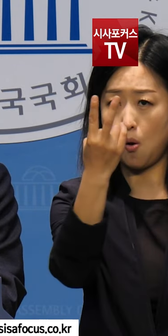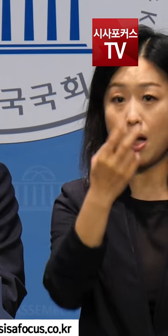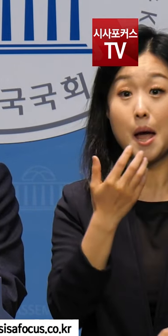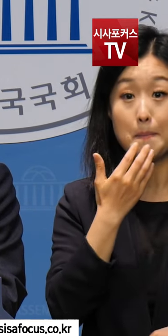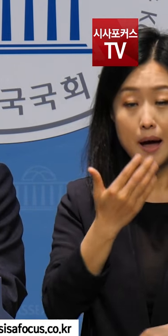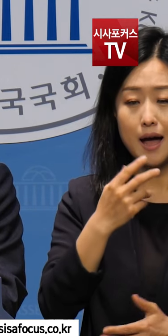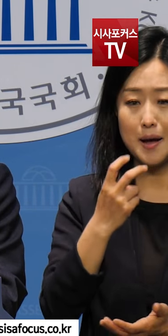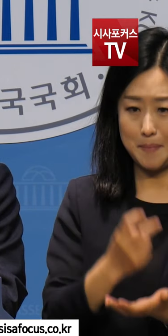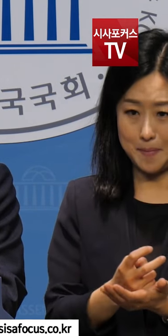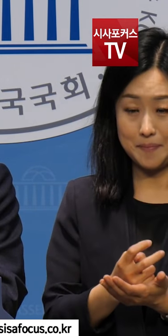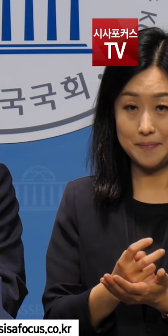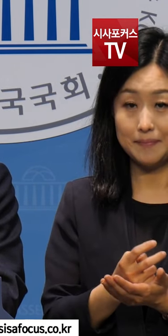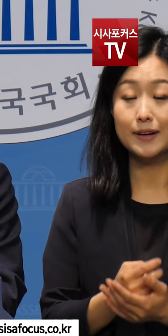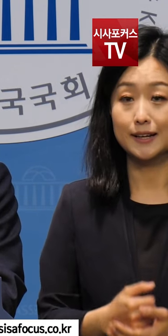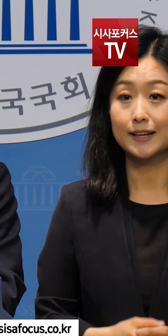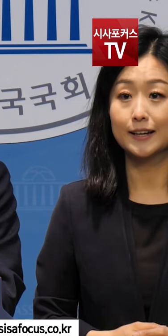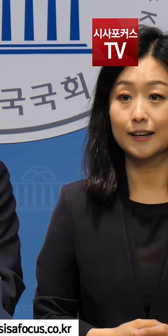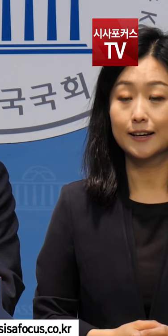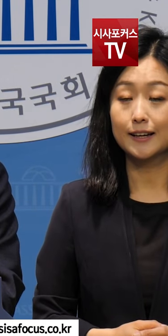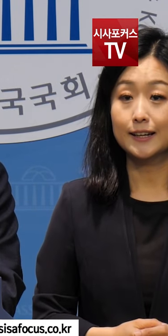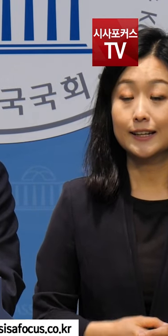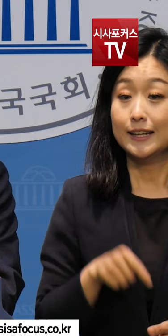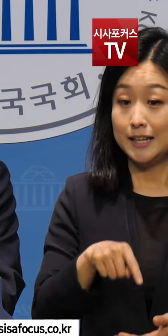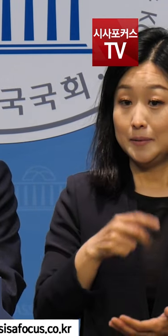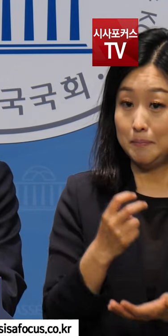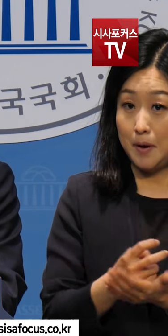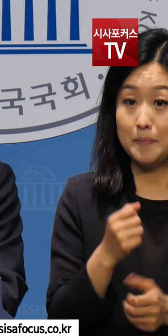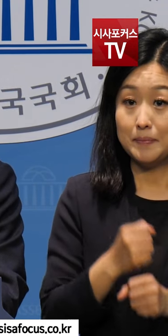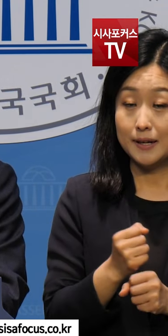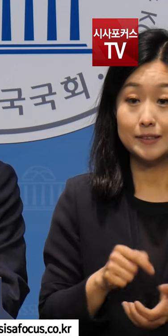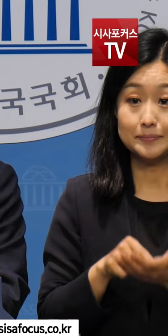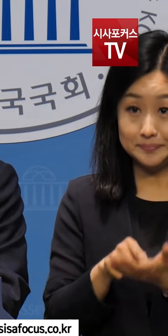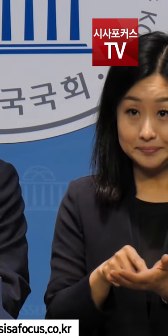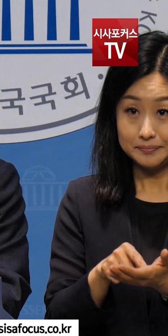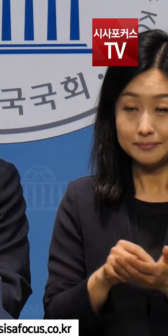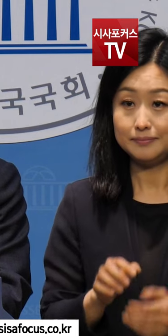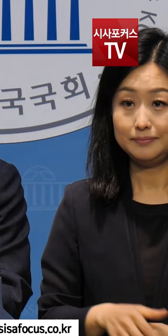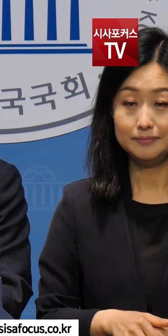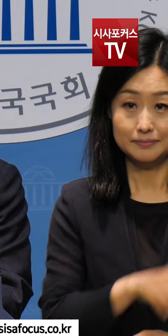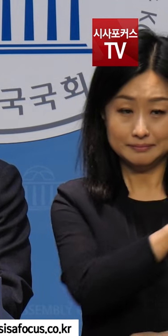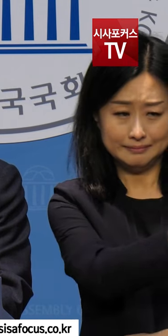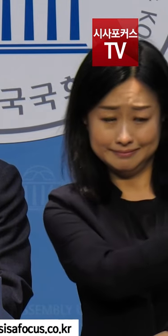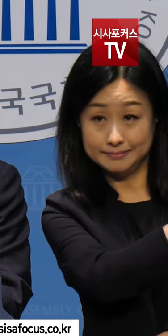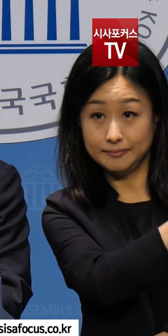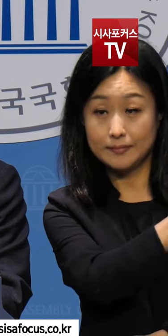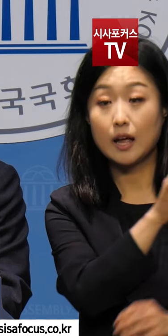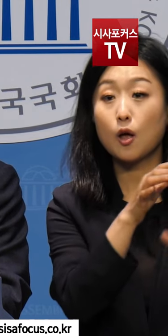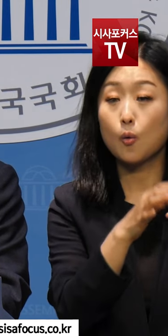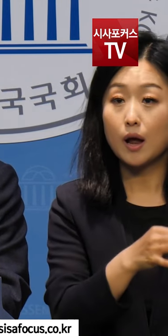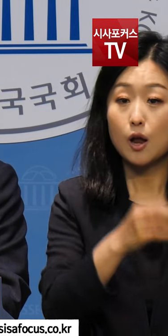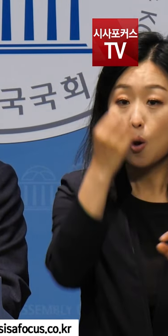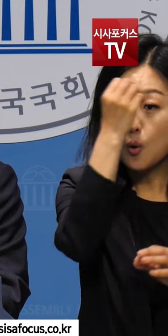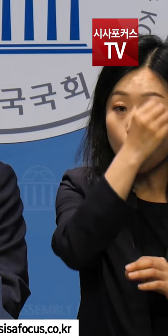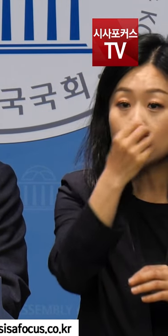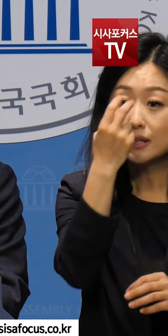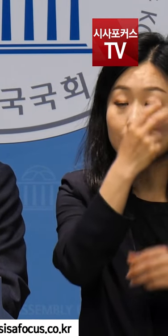제도를 도입하게 되었습니다. 특히 기피 심사를 관할 고등검찰청에